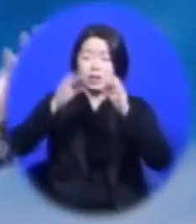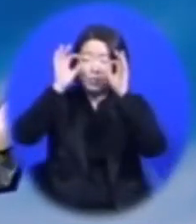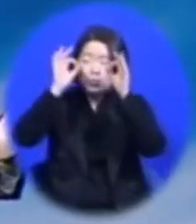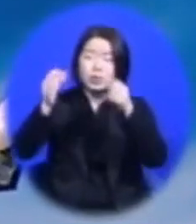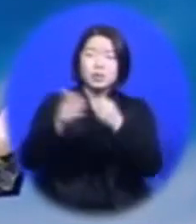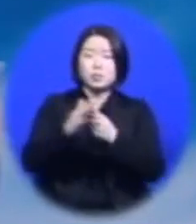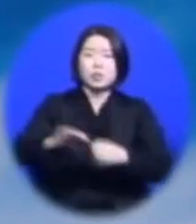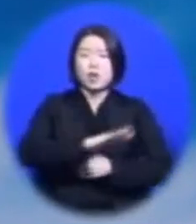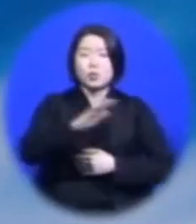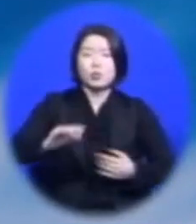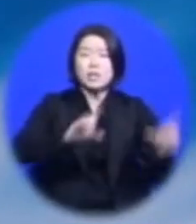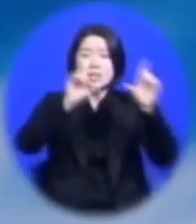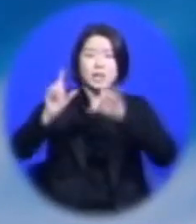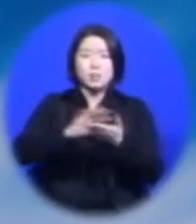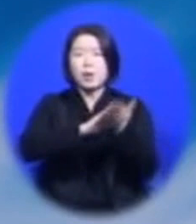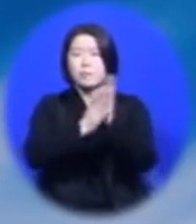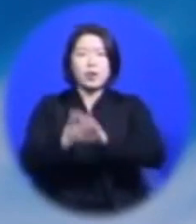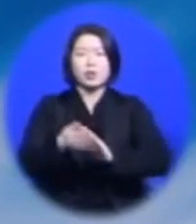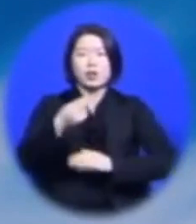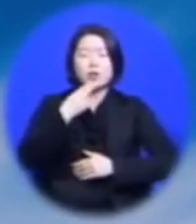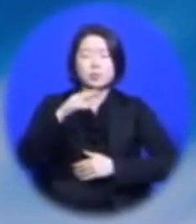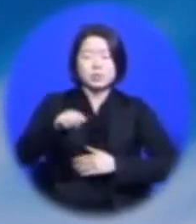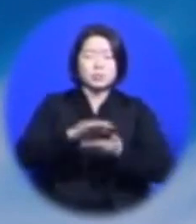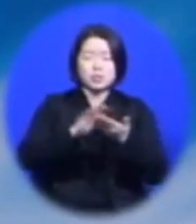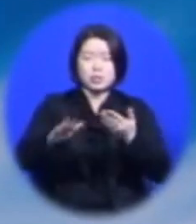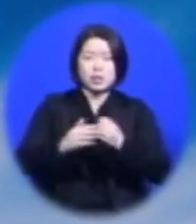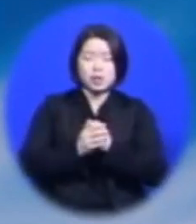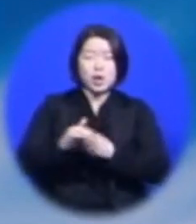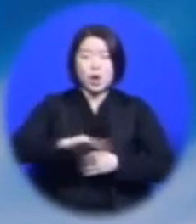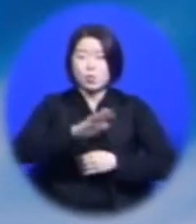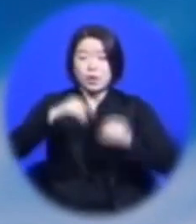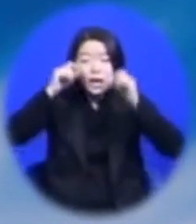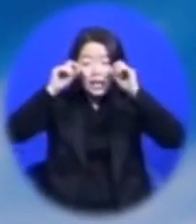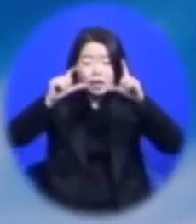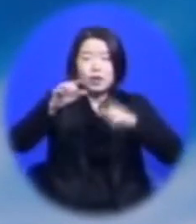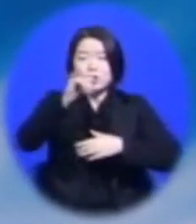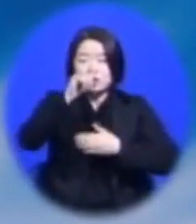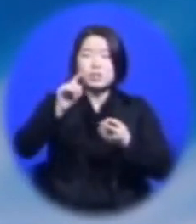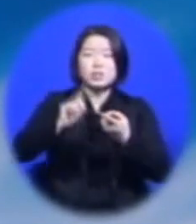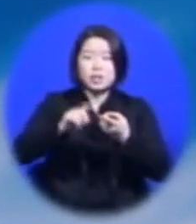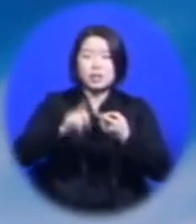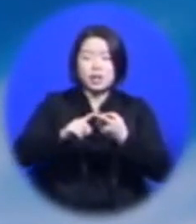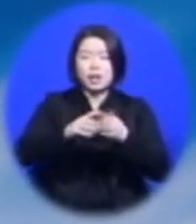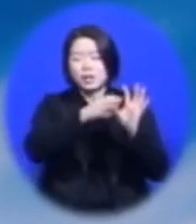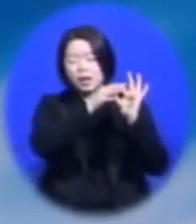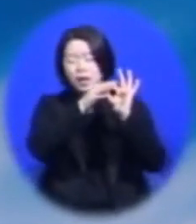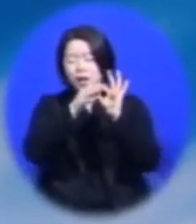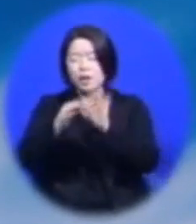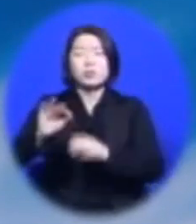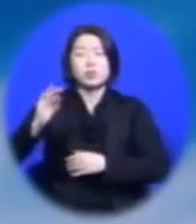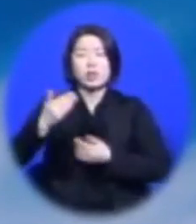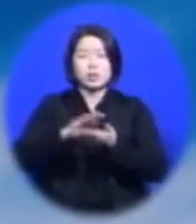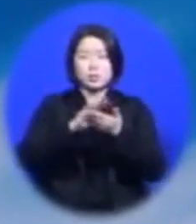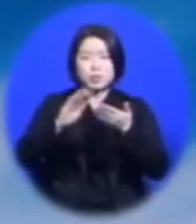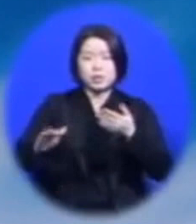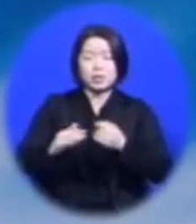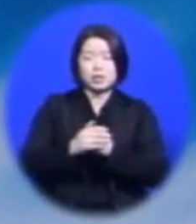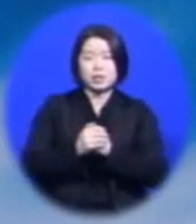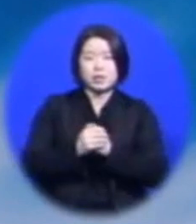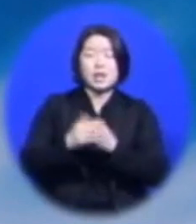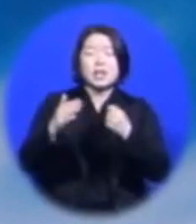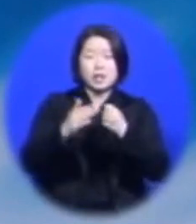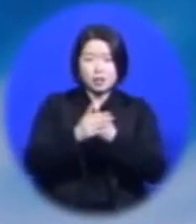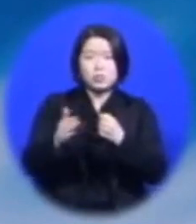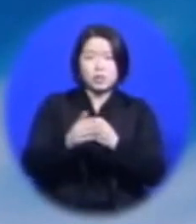삶에 변화가 없는 거예요. 우리가 깨어있는 상태가 계속 되어져야 될 필요가 있습니다.